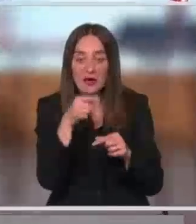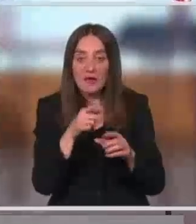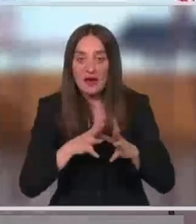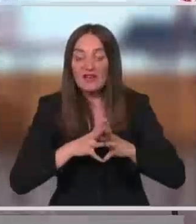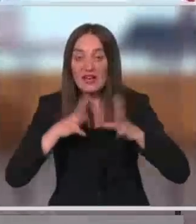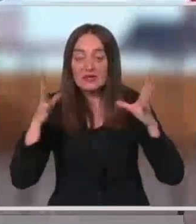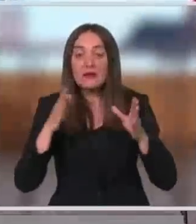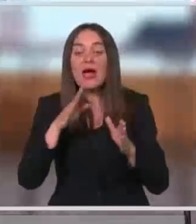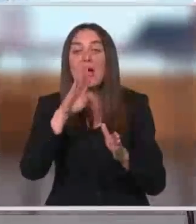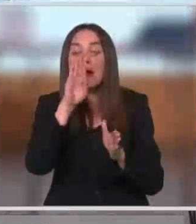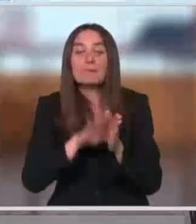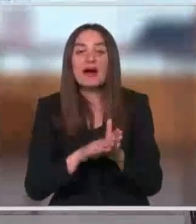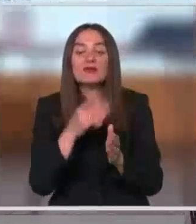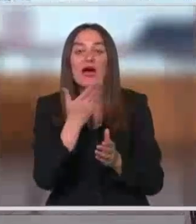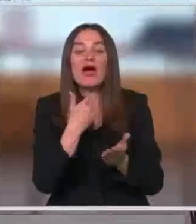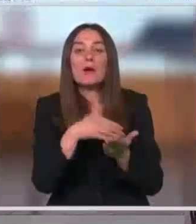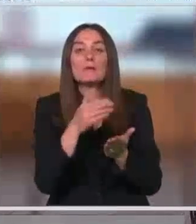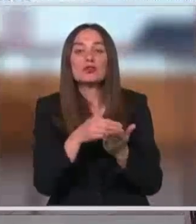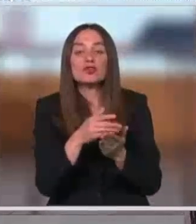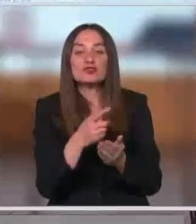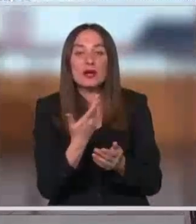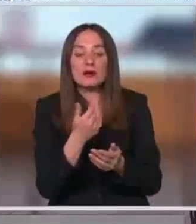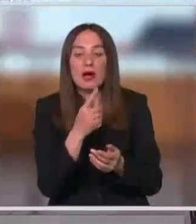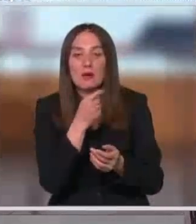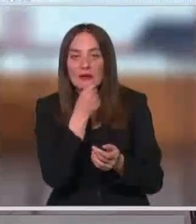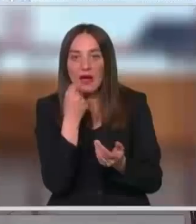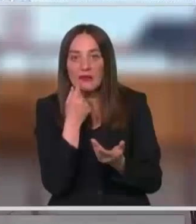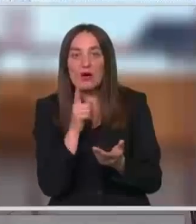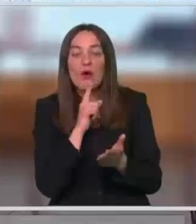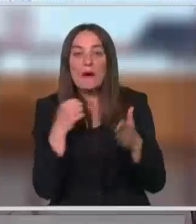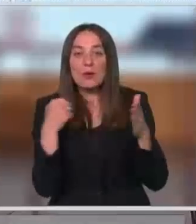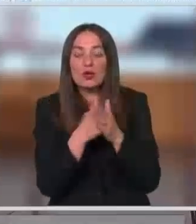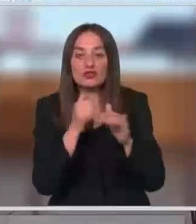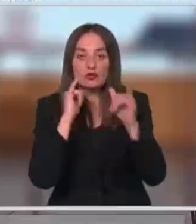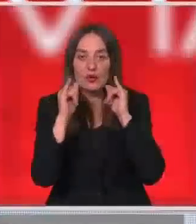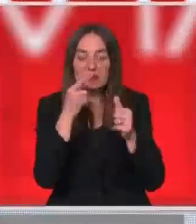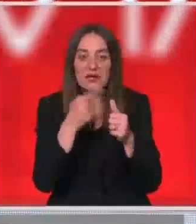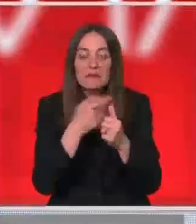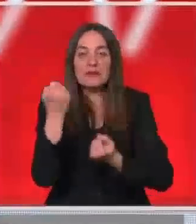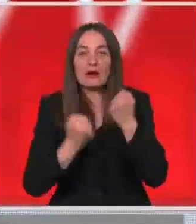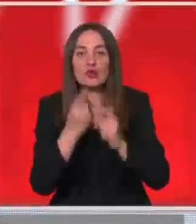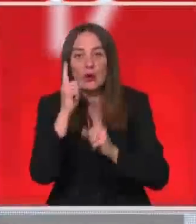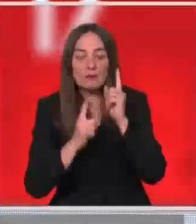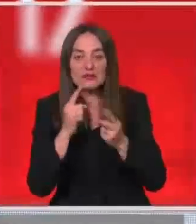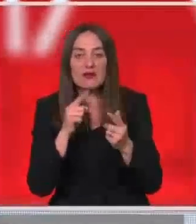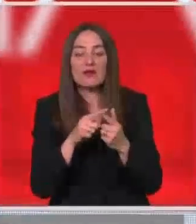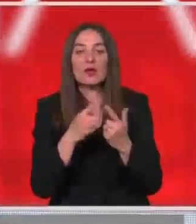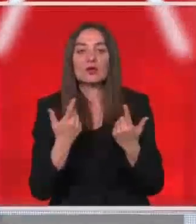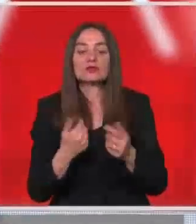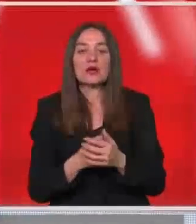razmera, pada najpre diskreciona potrošnja koja pogađa turizam, automobilsku industriju,